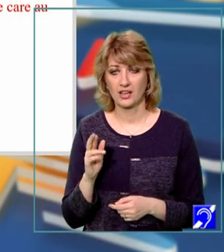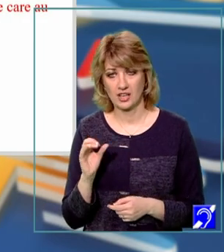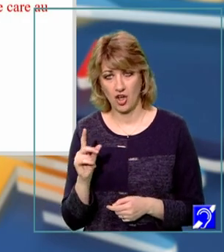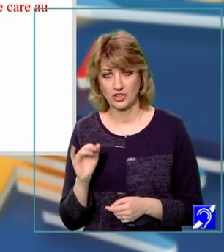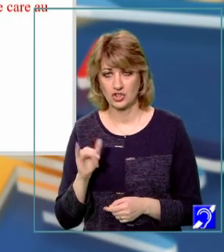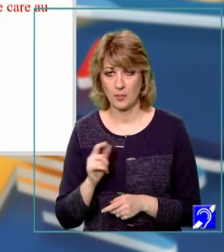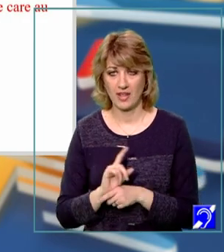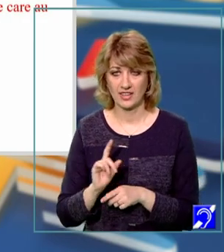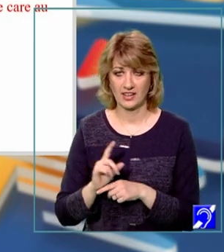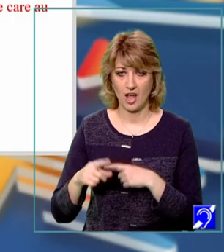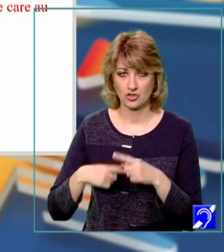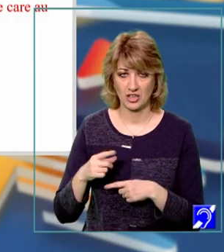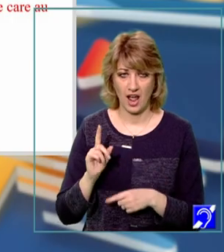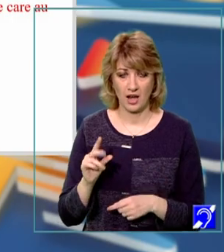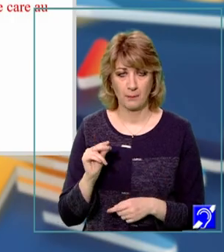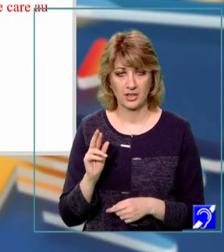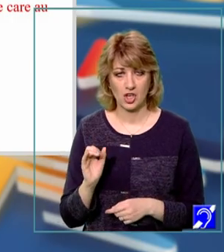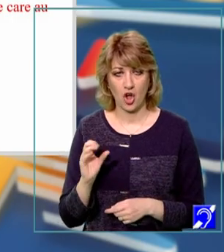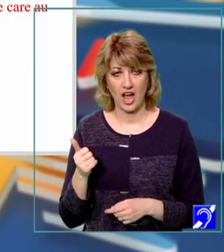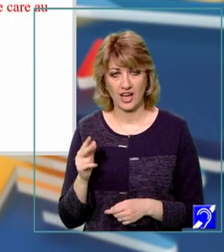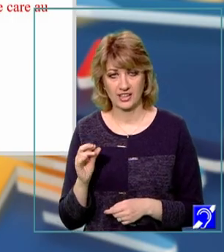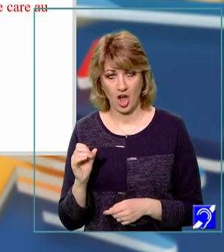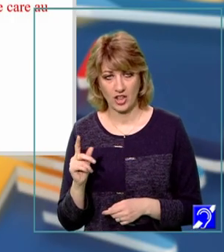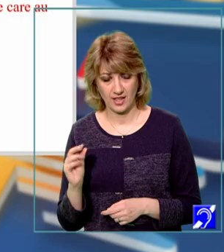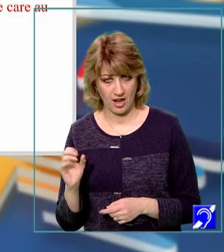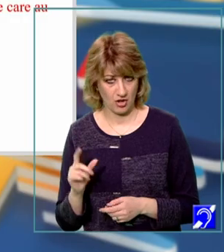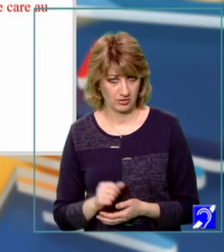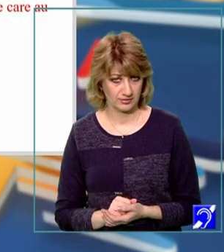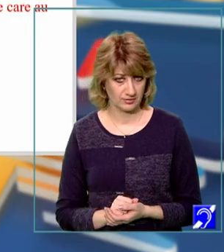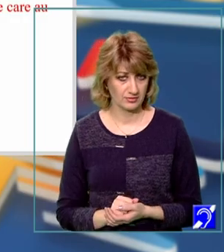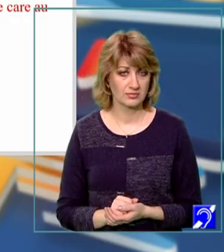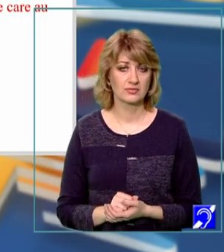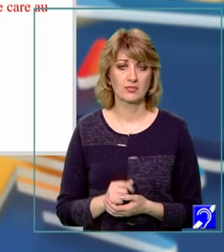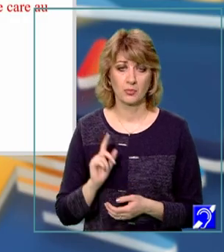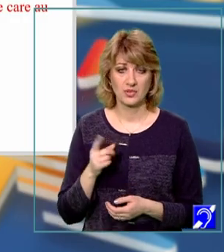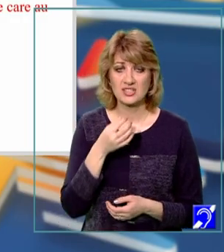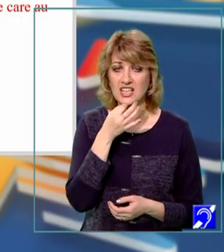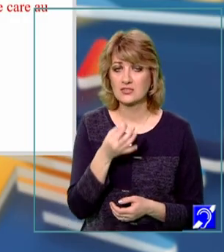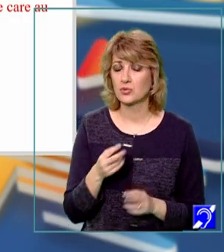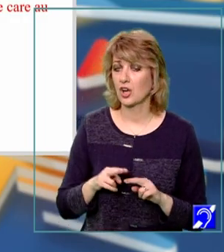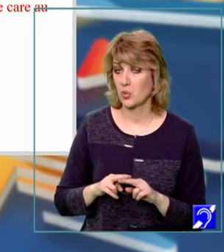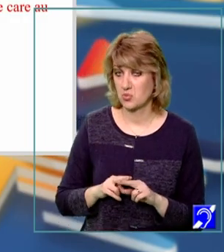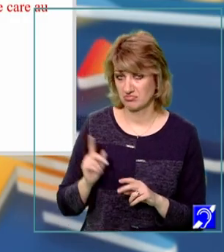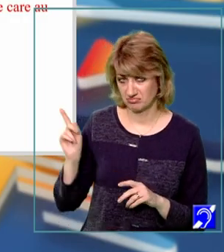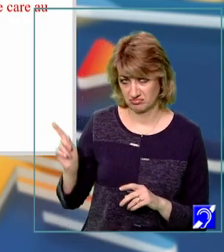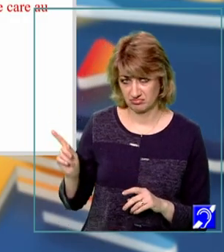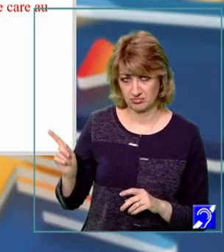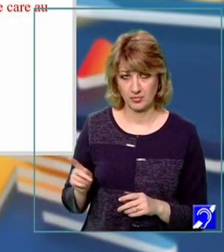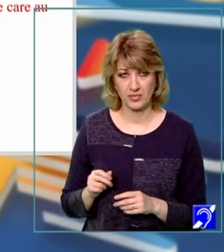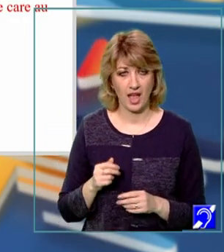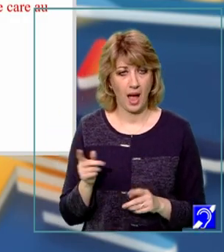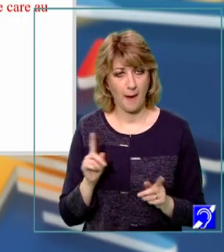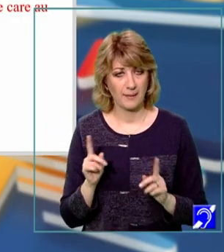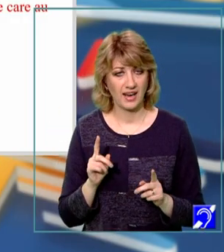și materialul genetic al procariotelor. Putem răspunde în felul următor.